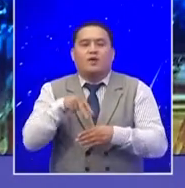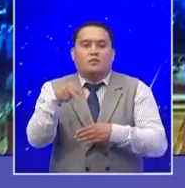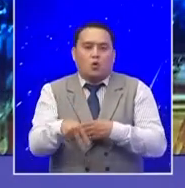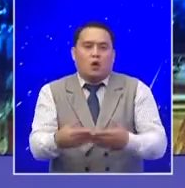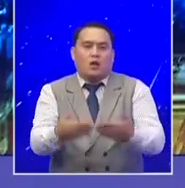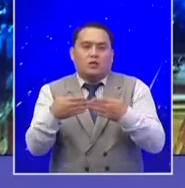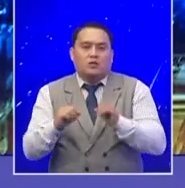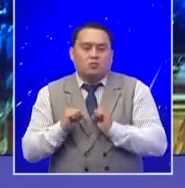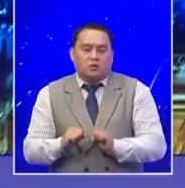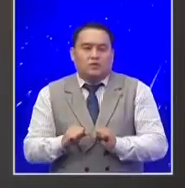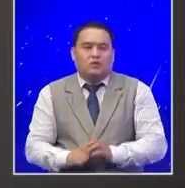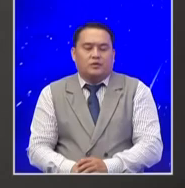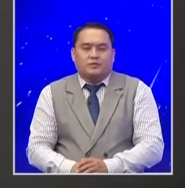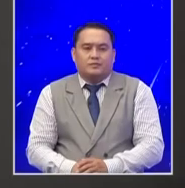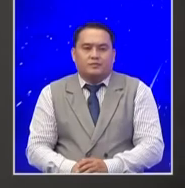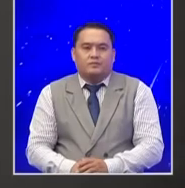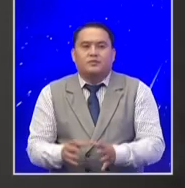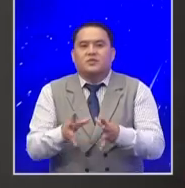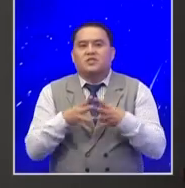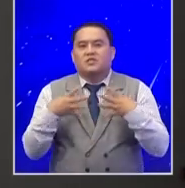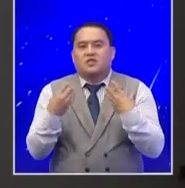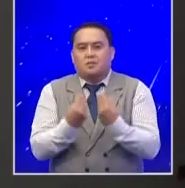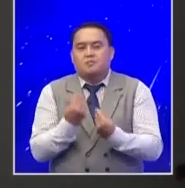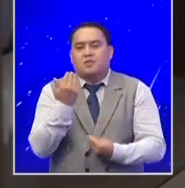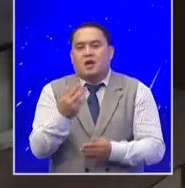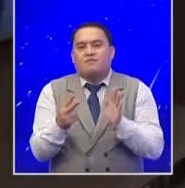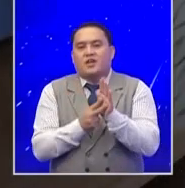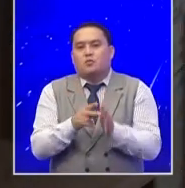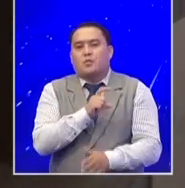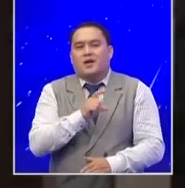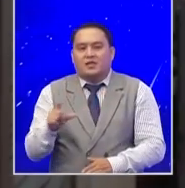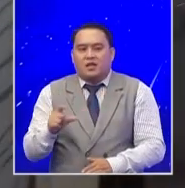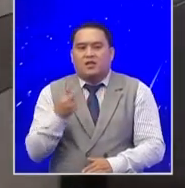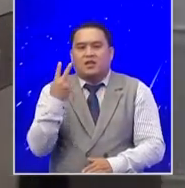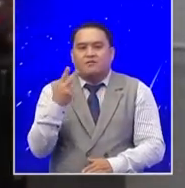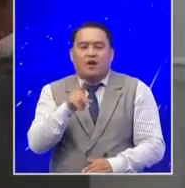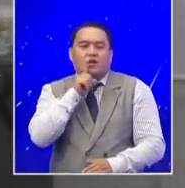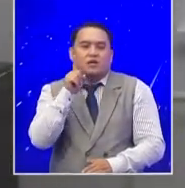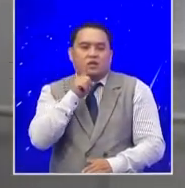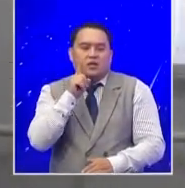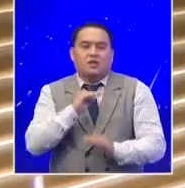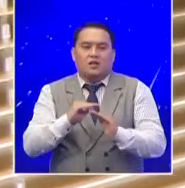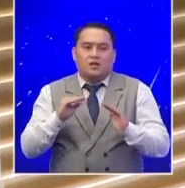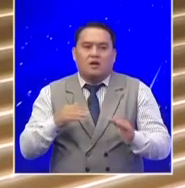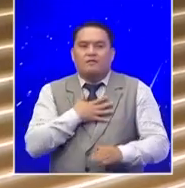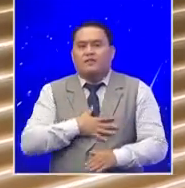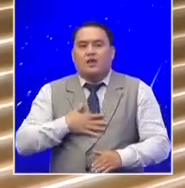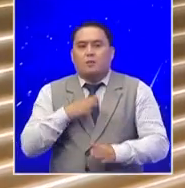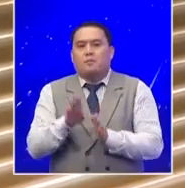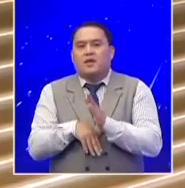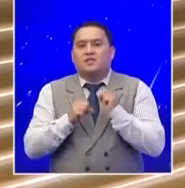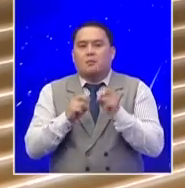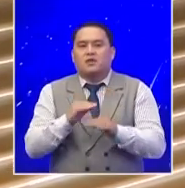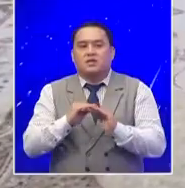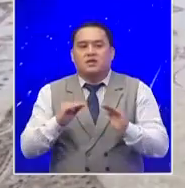из окон. Семья Шалхара Ахашева живет на 8-м этаже. У него 2 малолетних сына. Чтобы не волноваться о безопасности